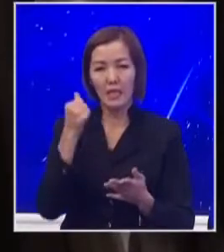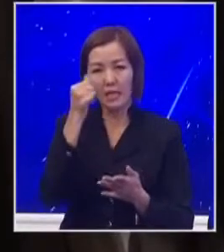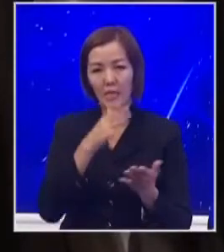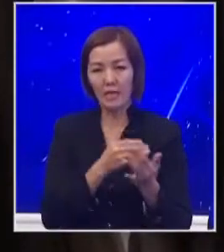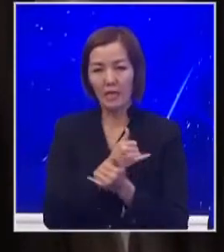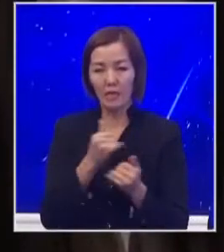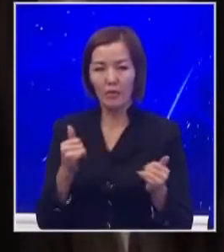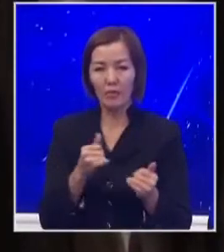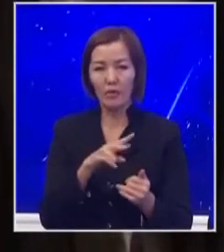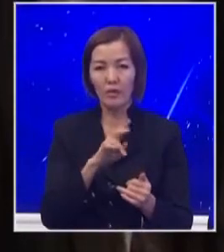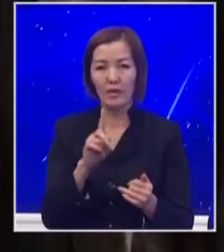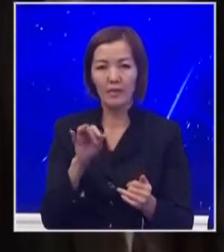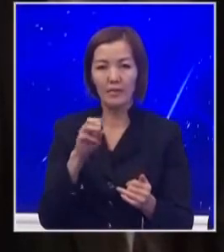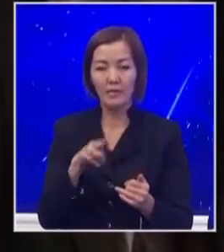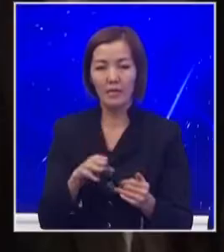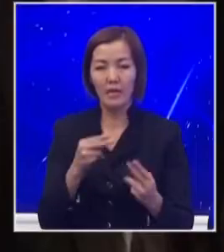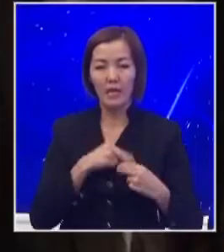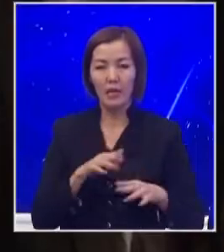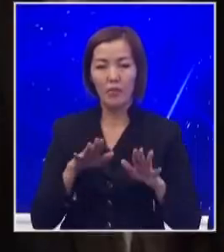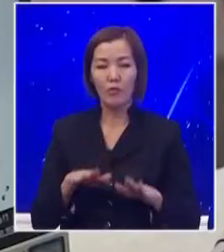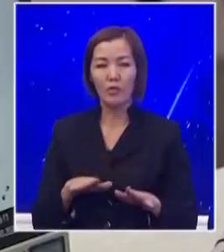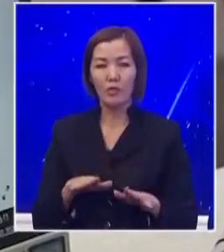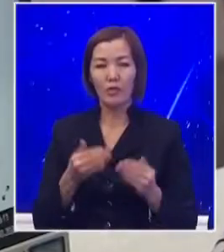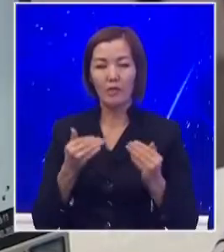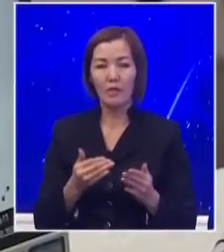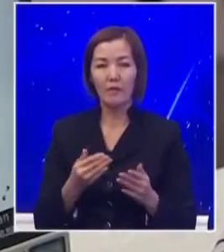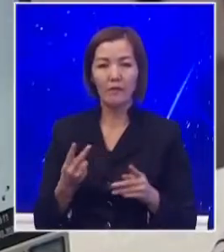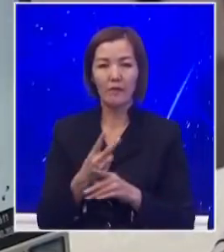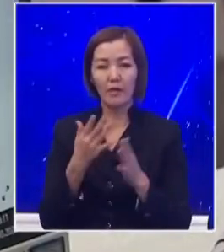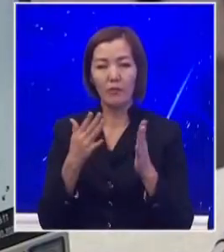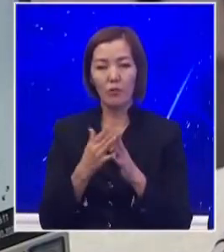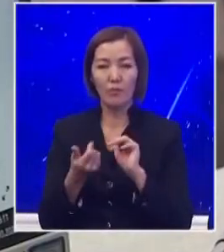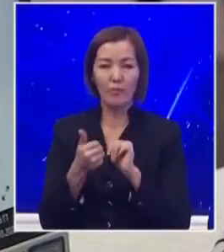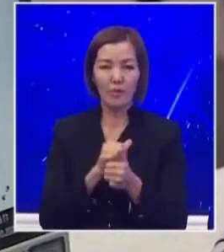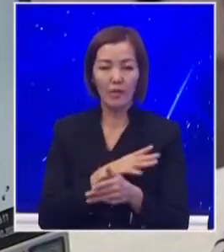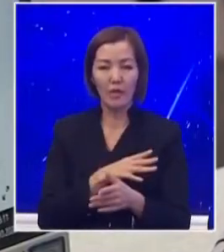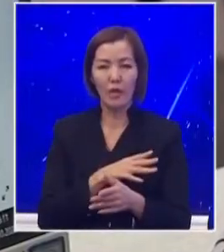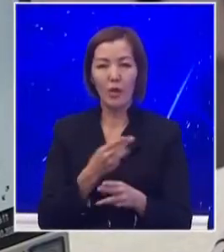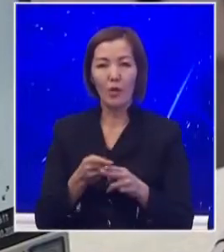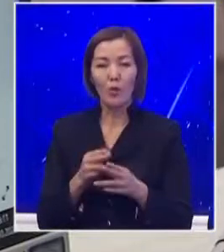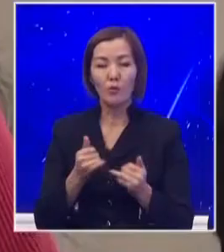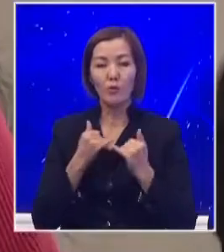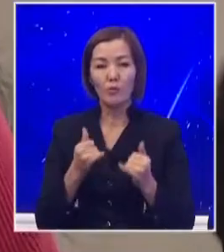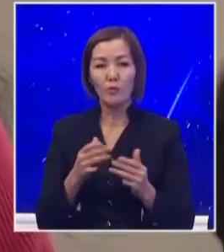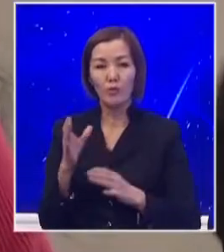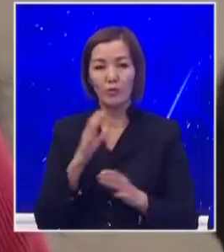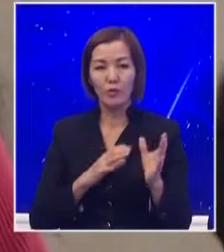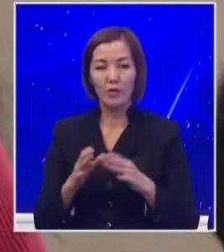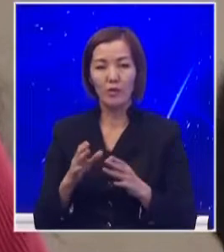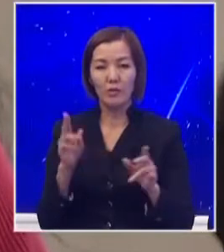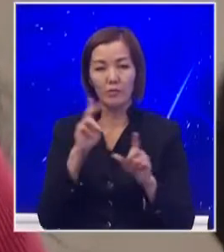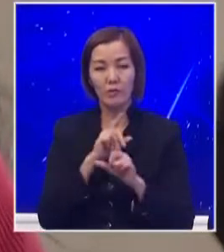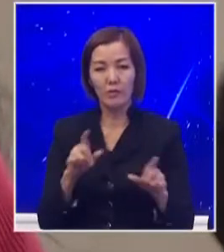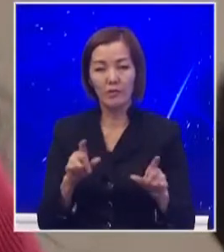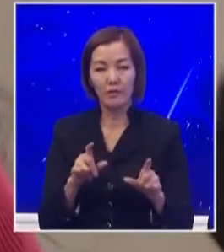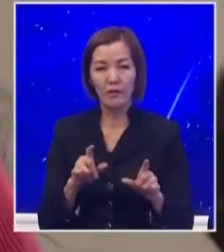библиотекарем Лязат Бекпаева. Для нее рабочее место уже стало вторым домом. Она очень уважаема среди студентов учебного